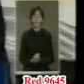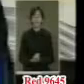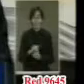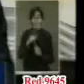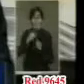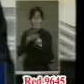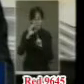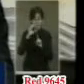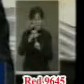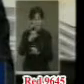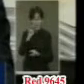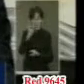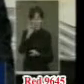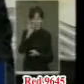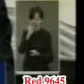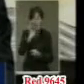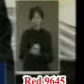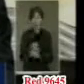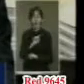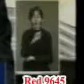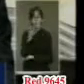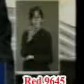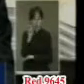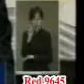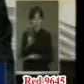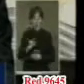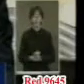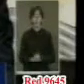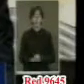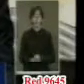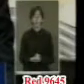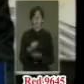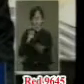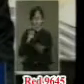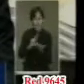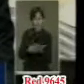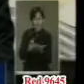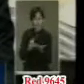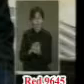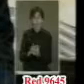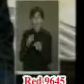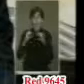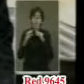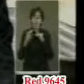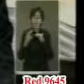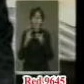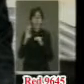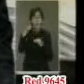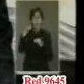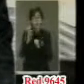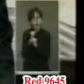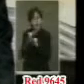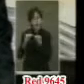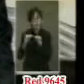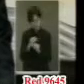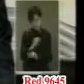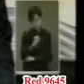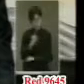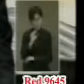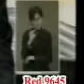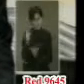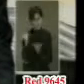สิงหาคมเนี่ยนะครับเพิ่งวันนั้นก็เป็นวันศุกร์นะครับเขาก็ประชุมท่านทหารก็ประชุมกลางคืนวันนั้นเนี่ยผมยังไม่รู้ว่าวันที่มันลง